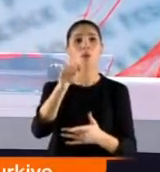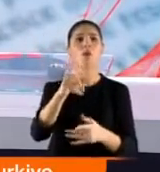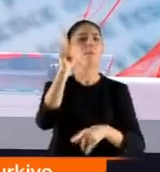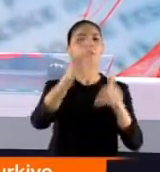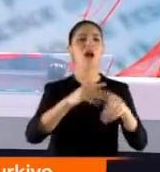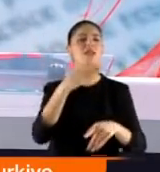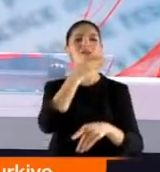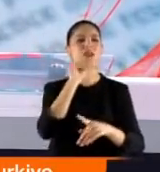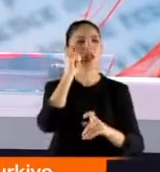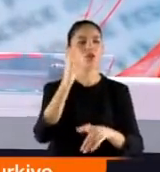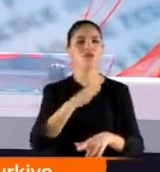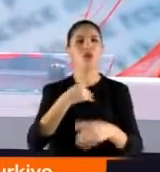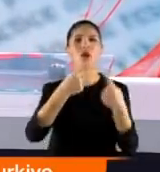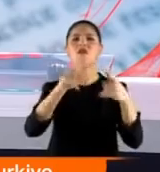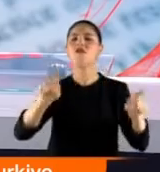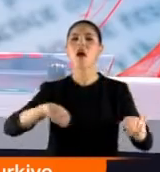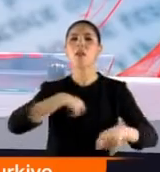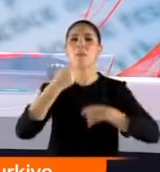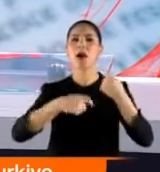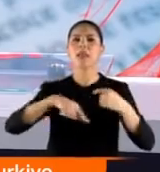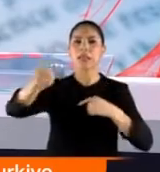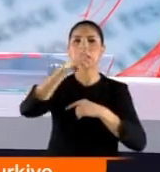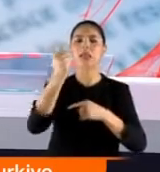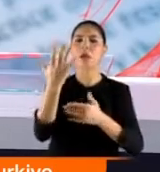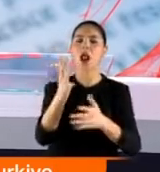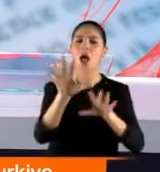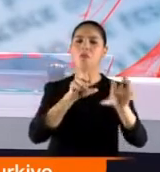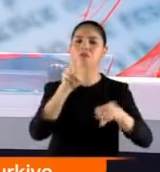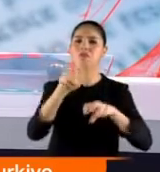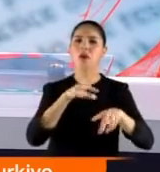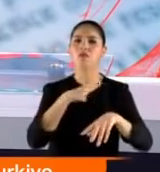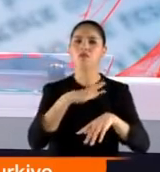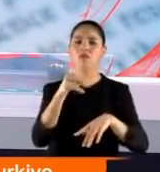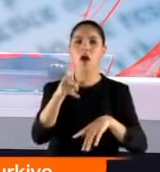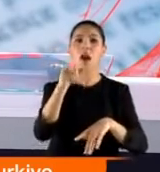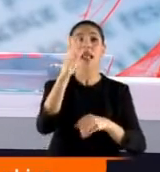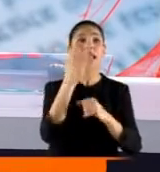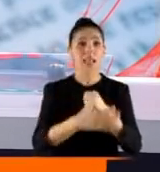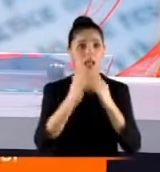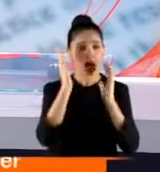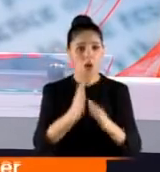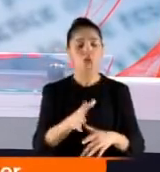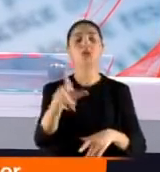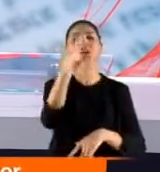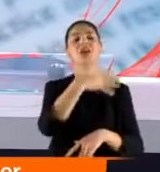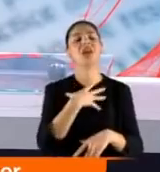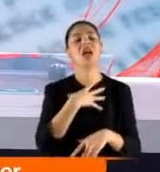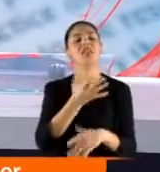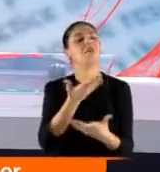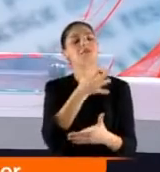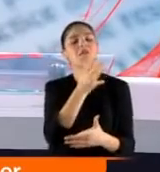fırsata çevirenler var. Farklı bahanelerle sizden para alıyorlar, alabiliyorlar. Yani yasağa rağmen bildiklerini